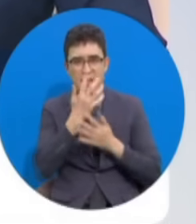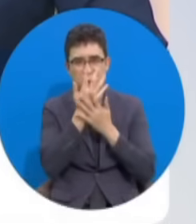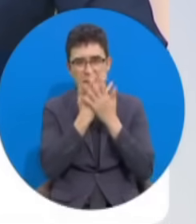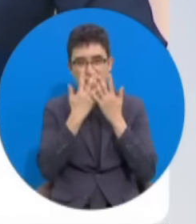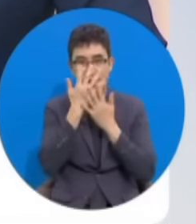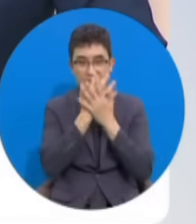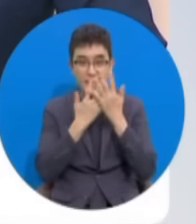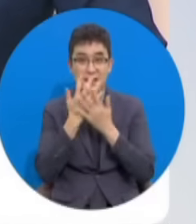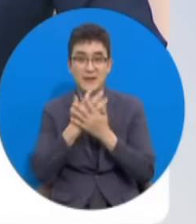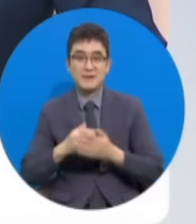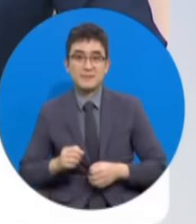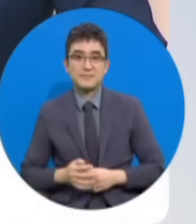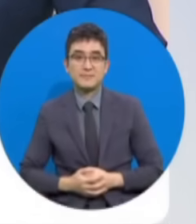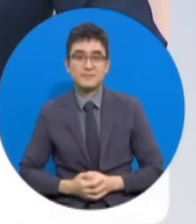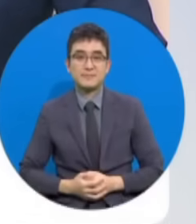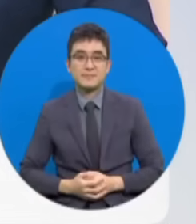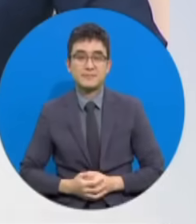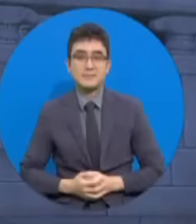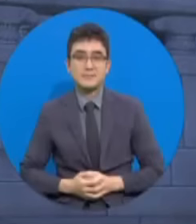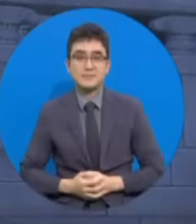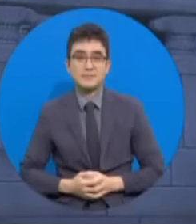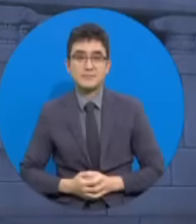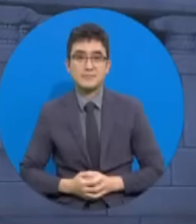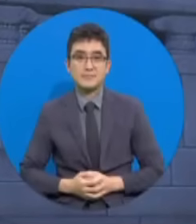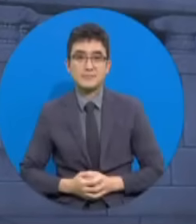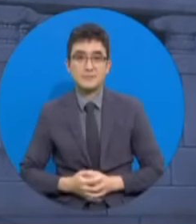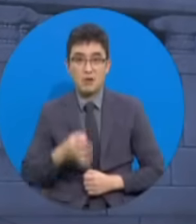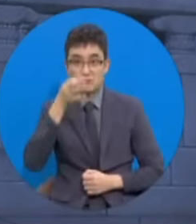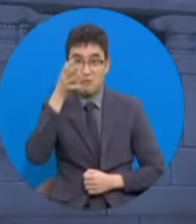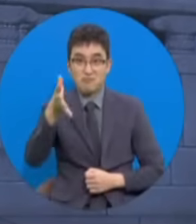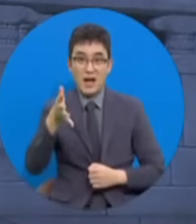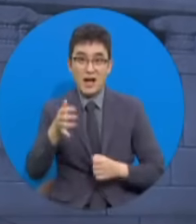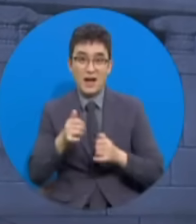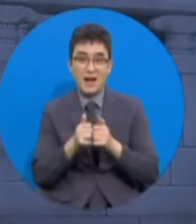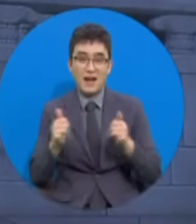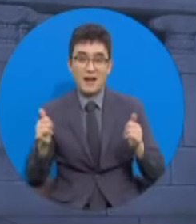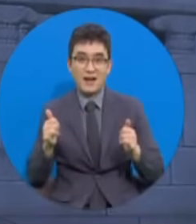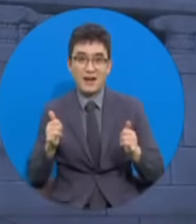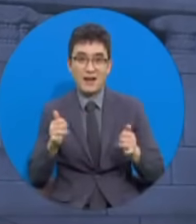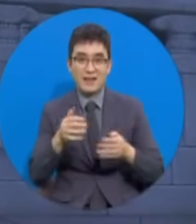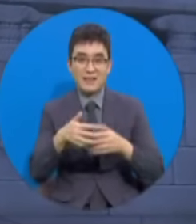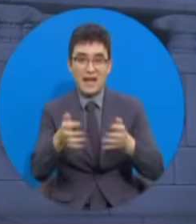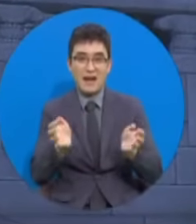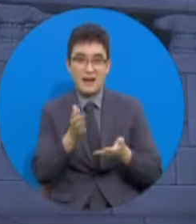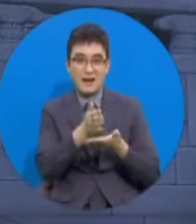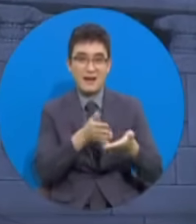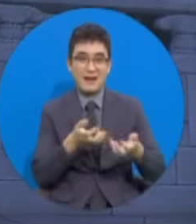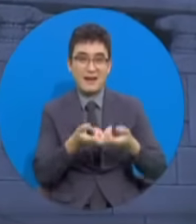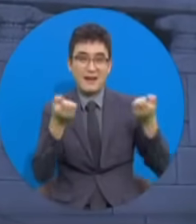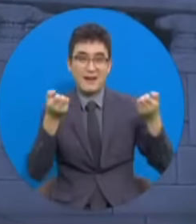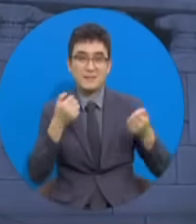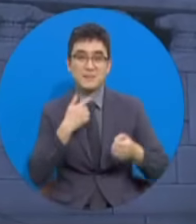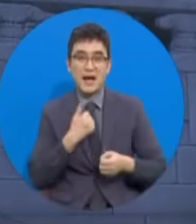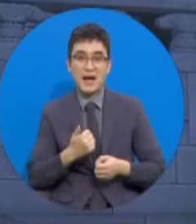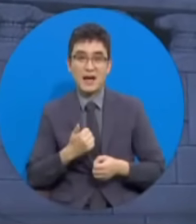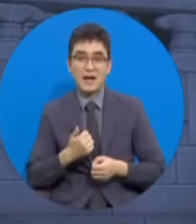보고 있습니다. 자. 여기에 전문가 한 분 계십니다. 분당 전문가. 정확히